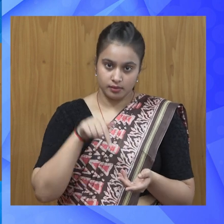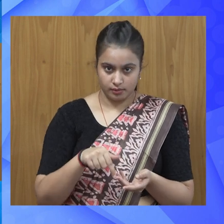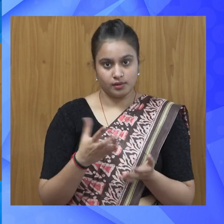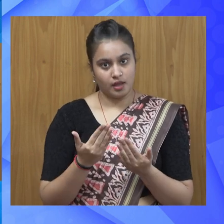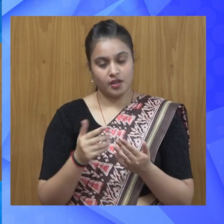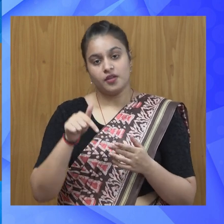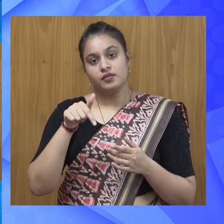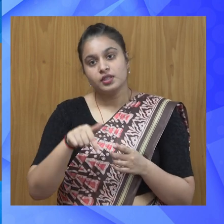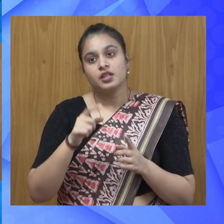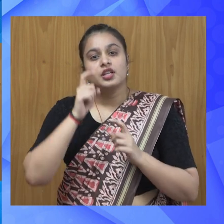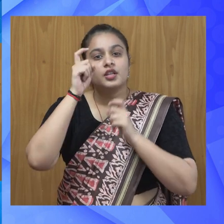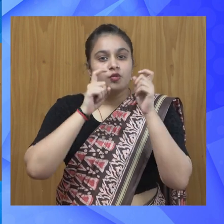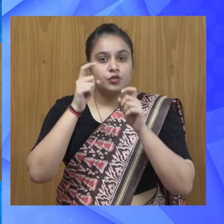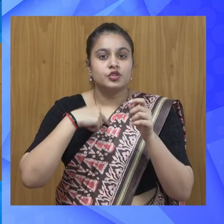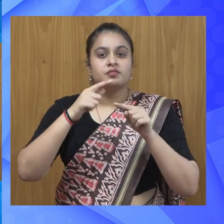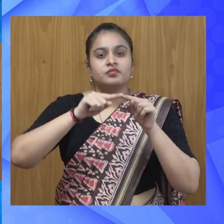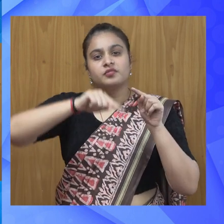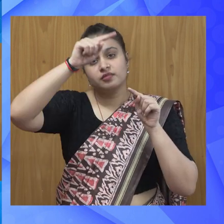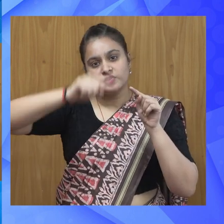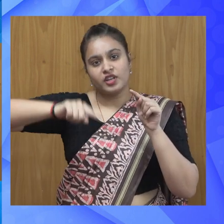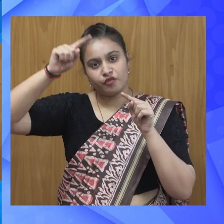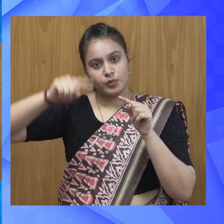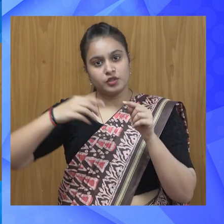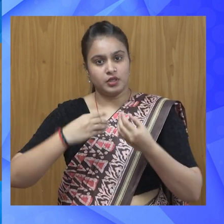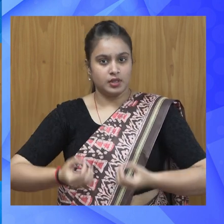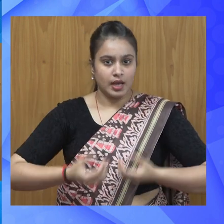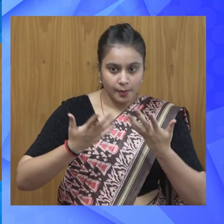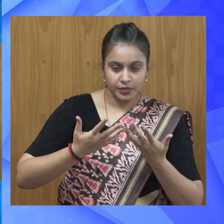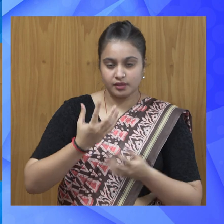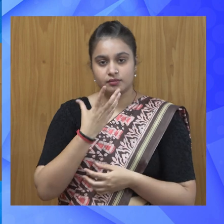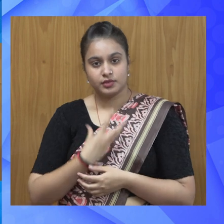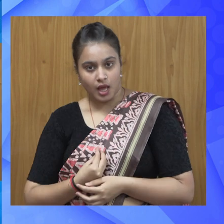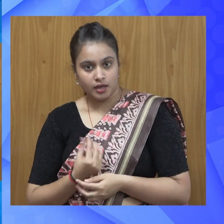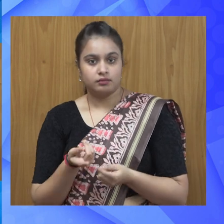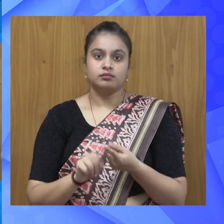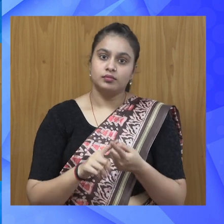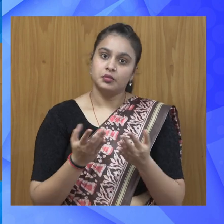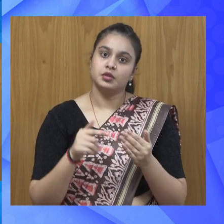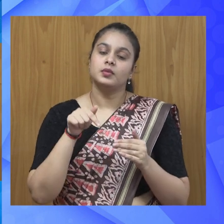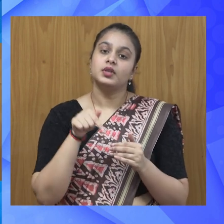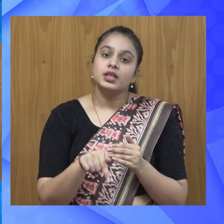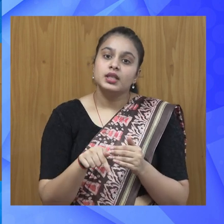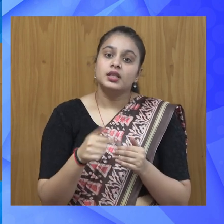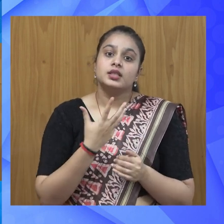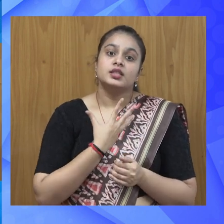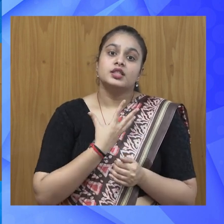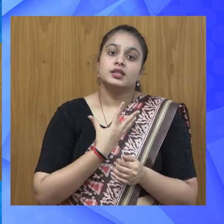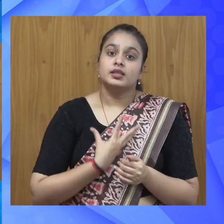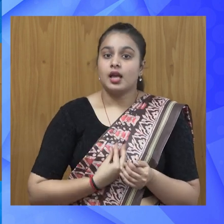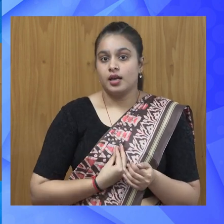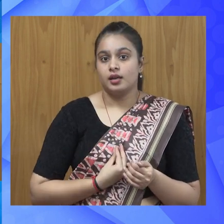क्योंकि इमोशन जो है एक वेव की तरह है, हम खुश होते हैं, उदास होते हैं, तो उसी प्रकार से एक, और लेकिन जब हम उदास, हमारा